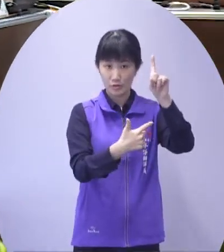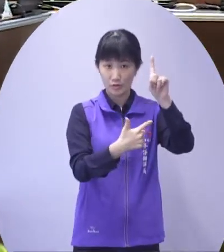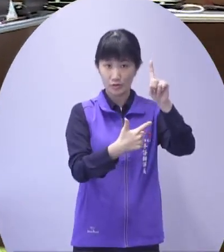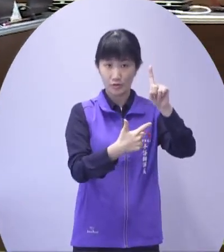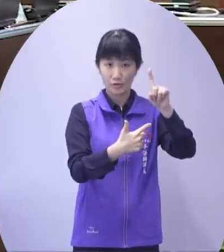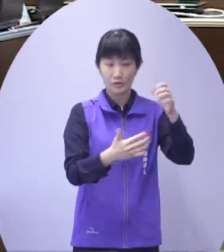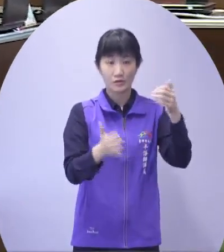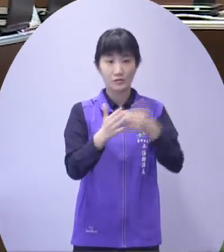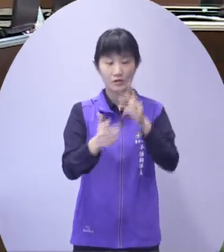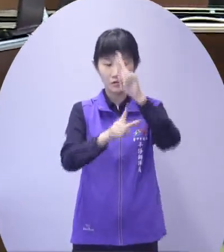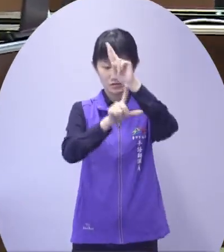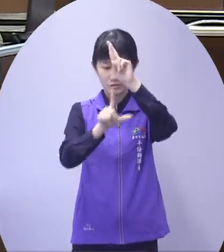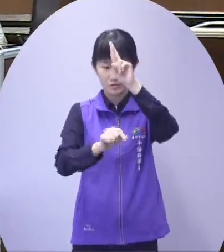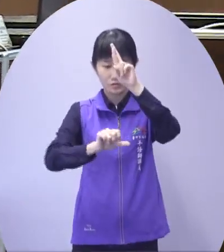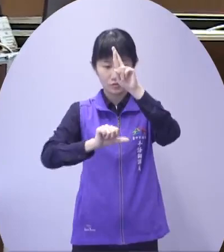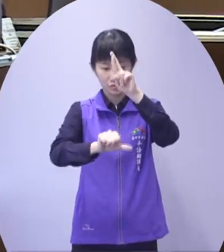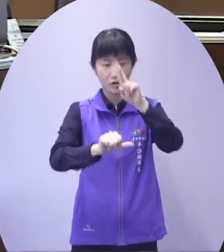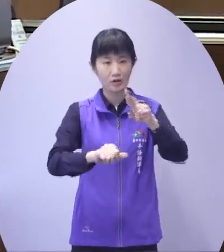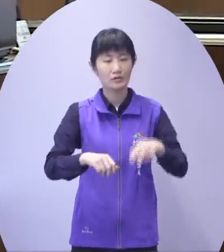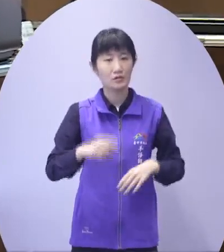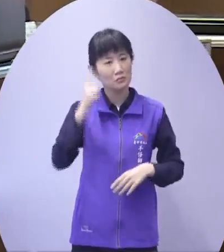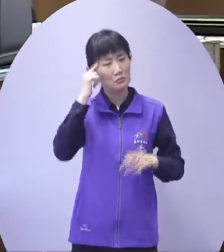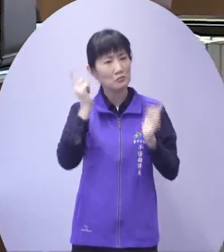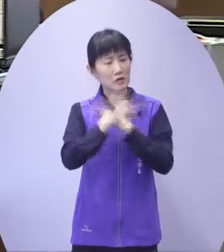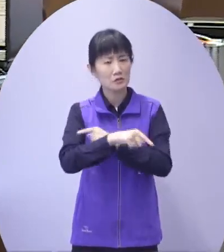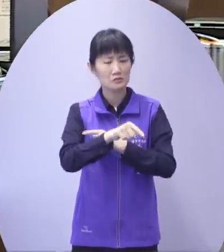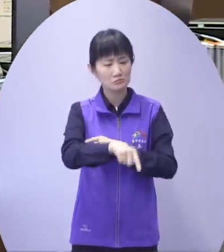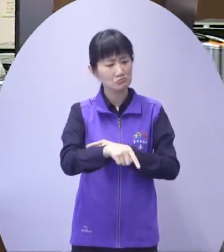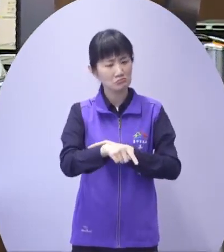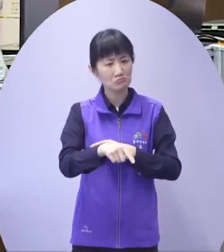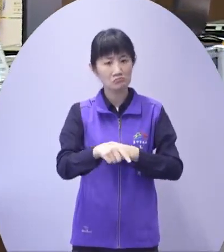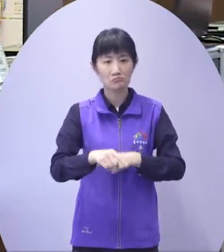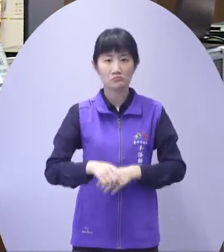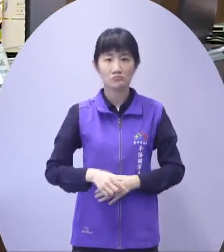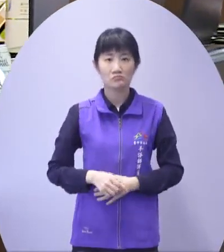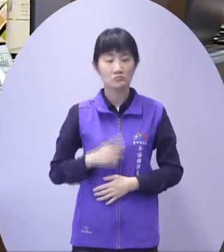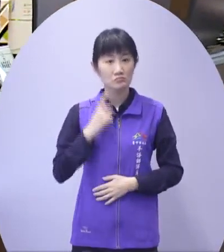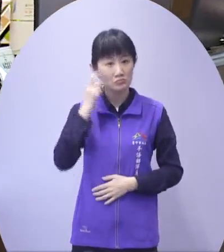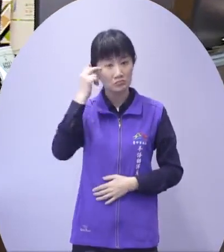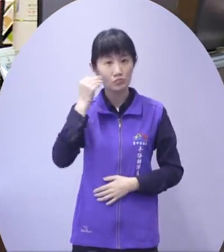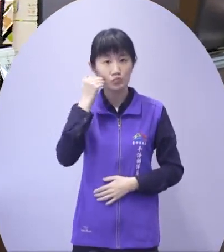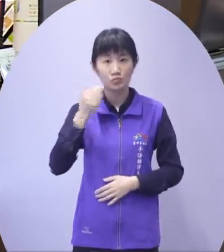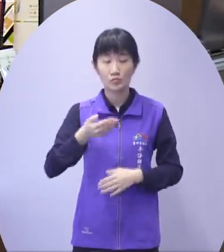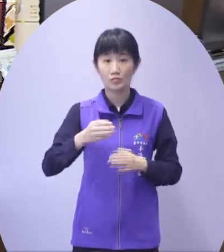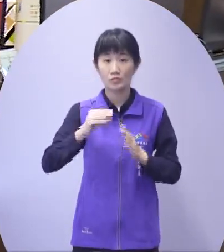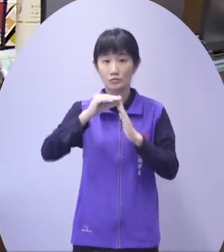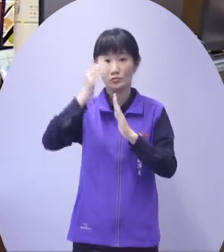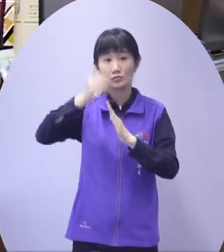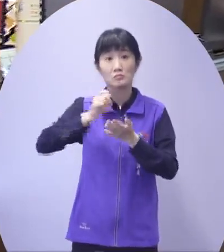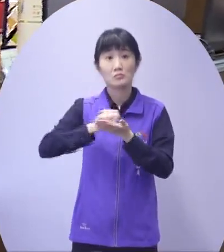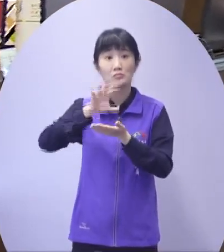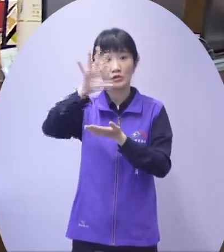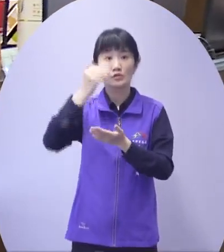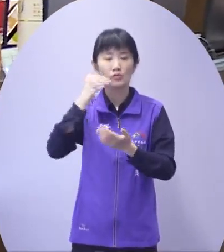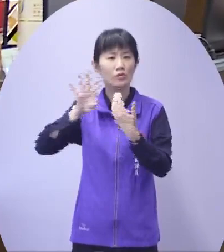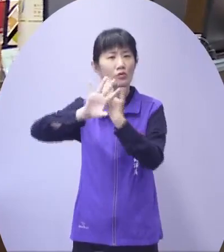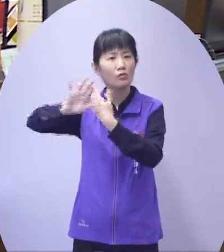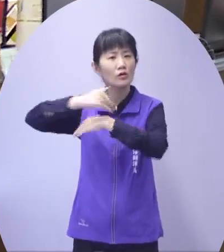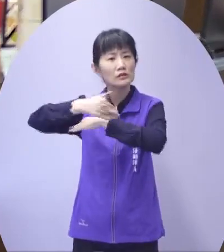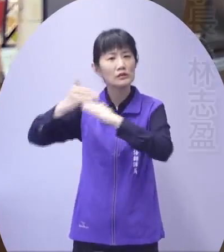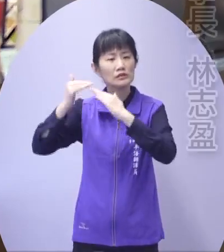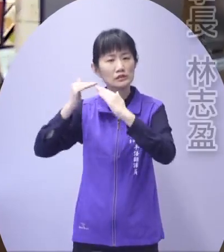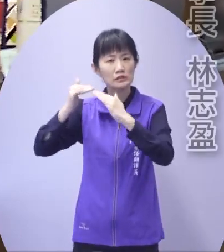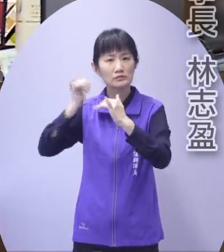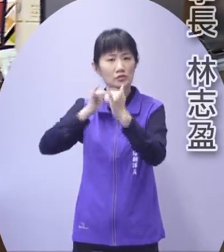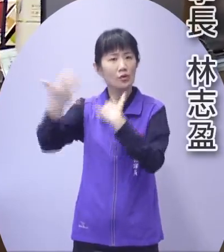到12月15日。换句话说，这个时间点，如果刚刚局长报告的外地很多人会过